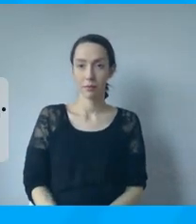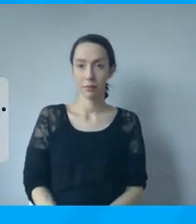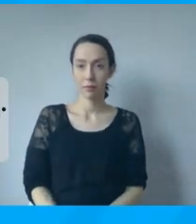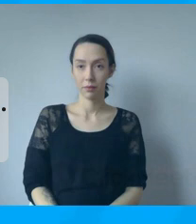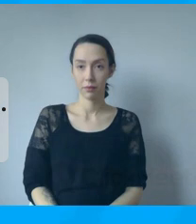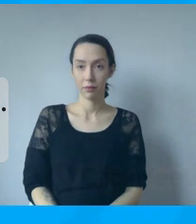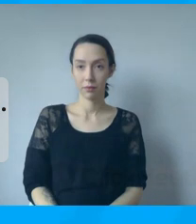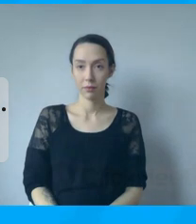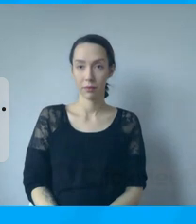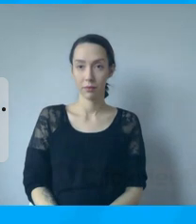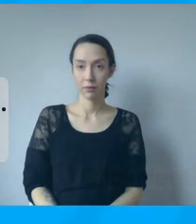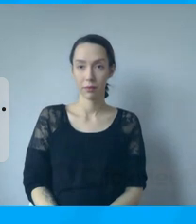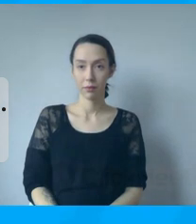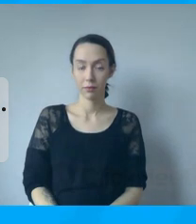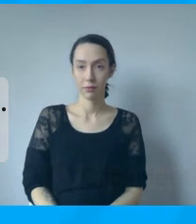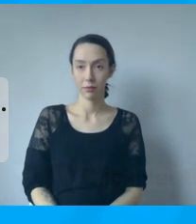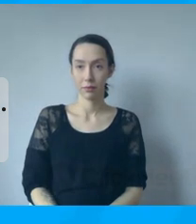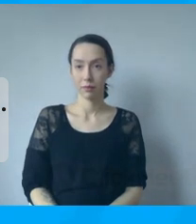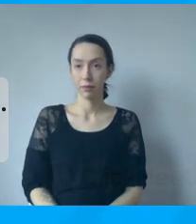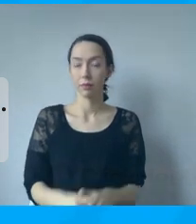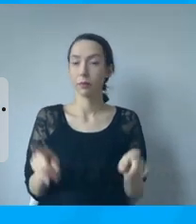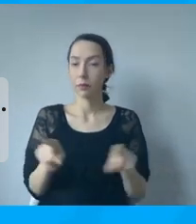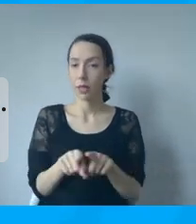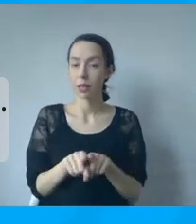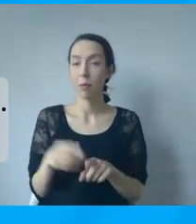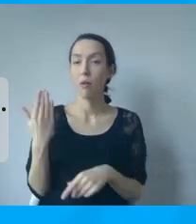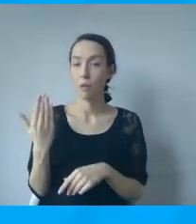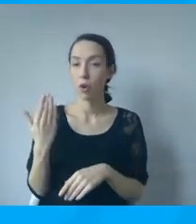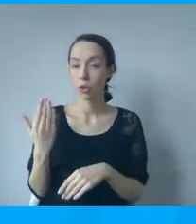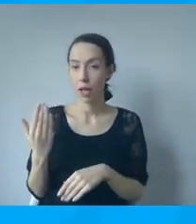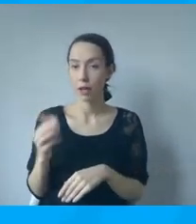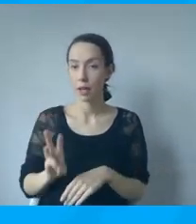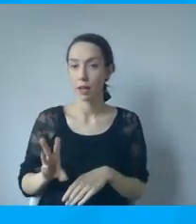Tak, można też dodać sekcję wolontariat na LinkedInie, jak najbardziej.